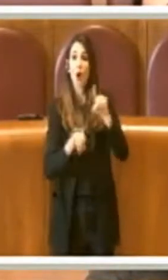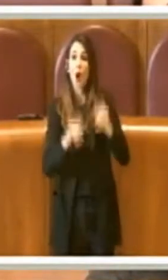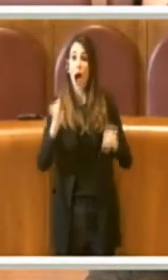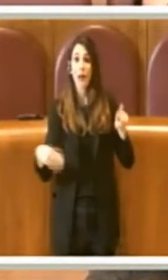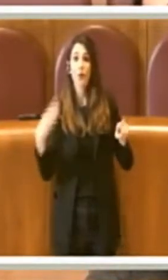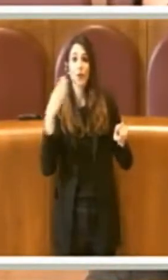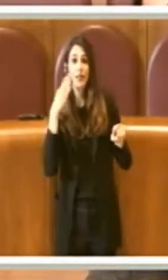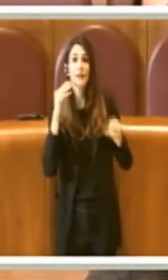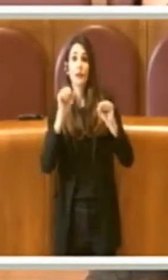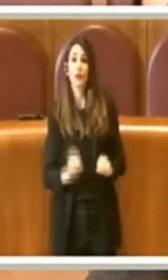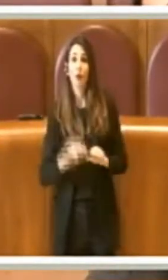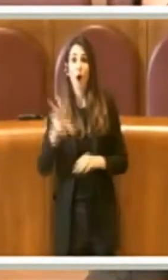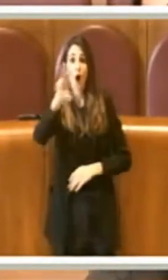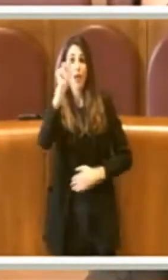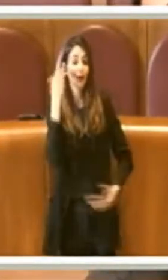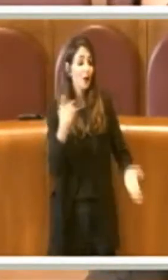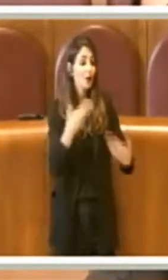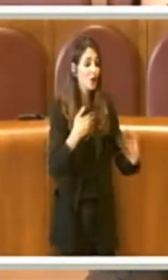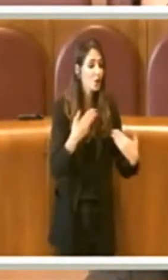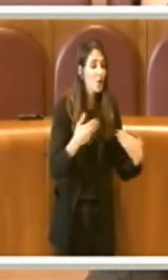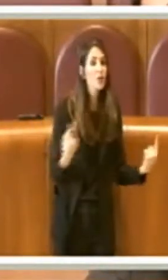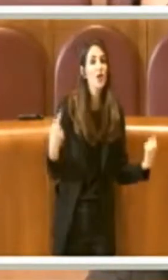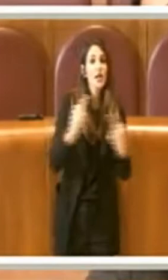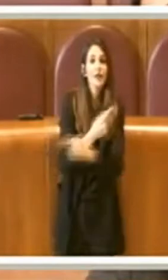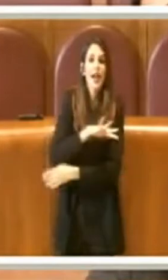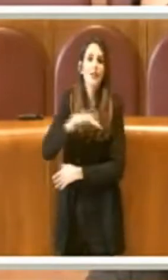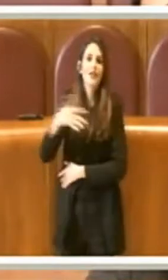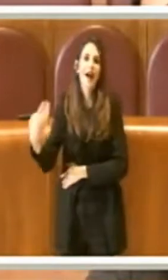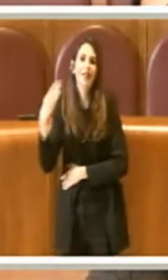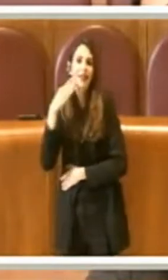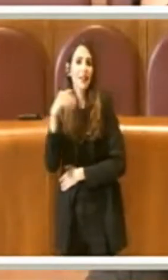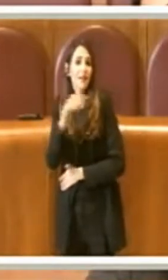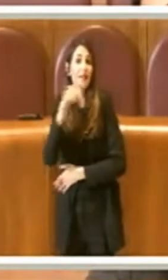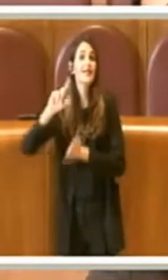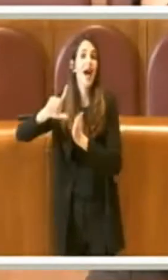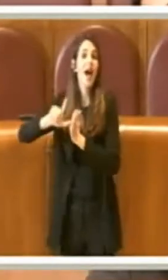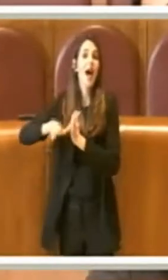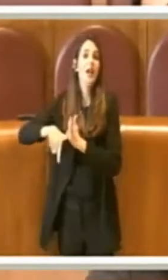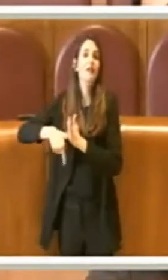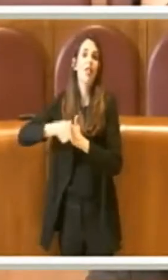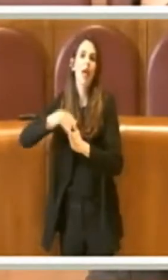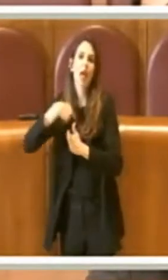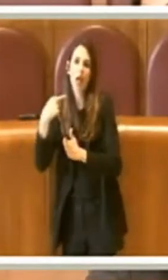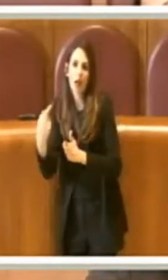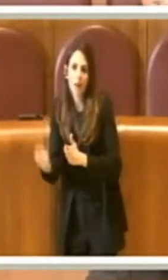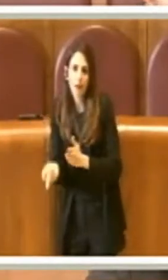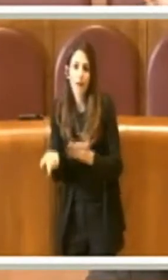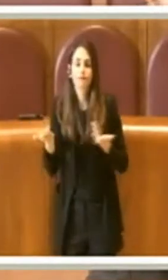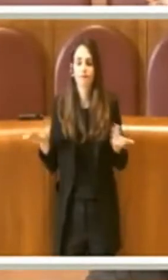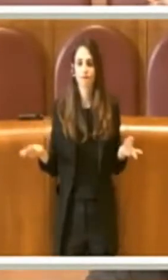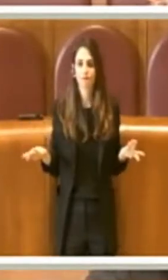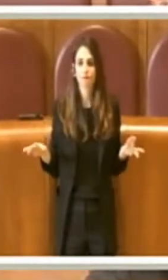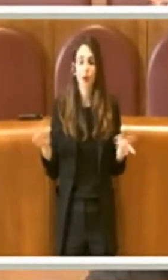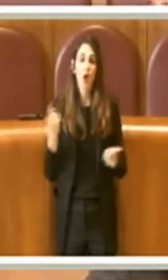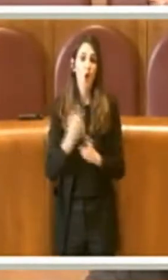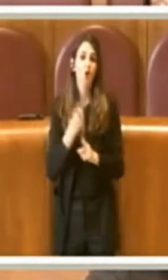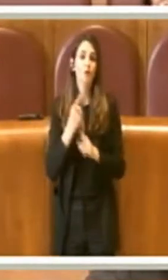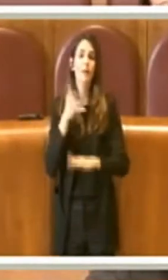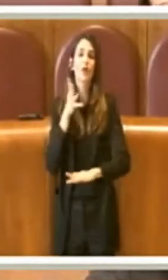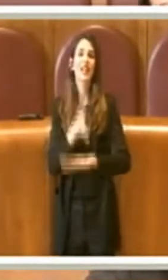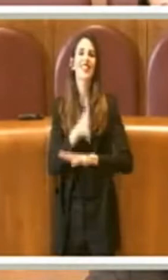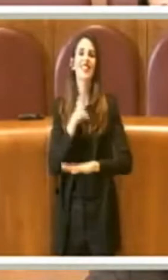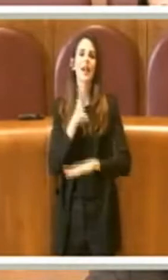tempo, altri non trovano soddisfazione per le dinamiche dei lavori d'aula. Allora, su questo ovviamente poi bisogna intervenire